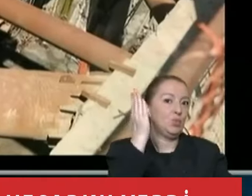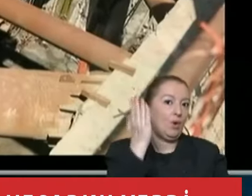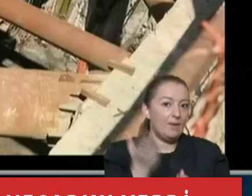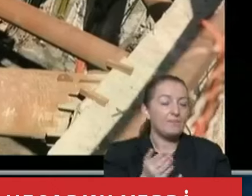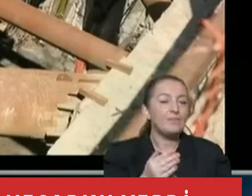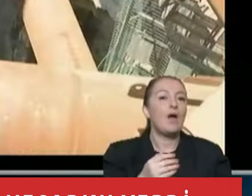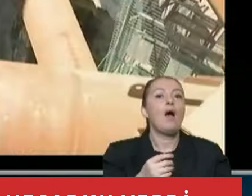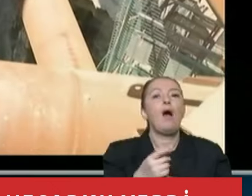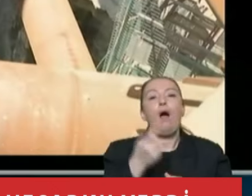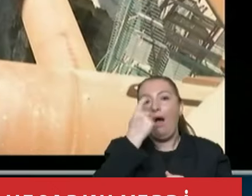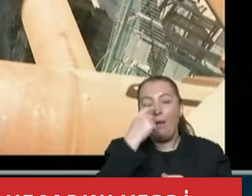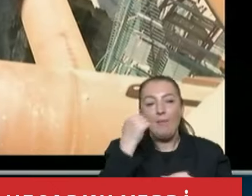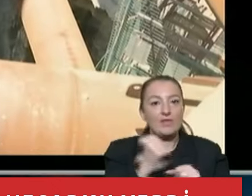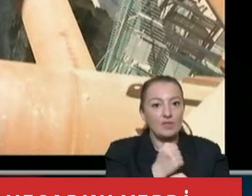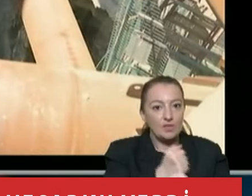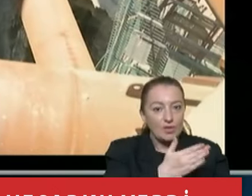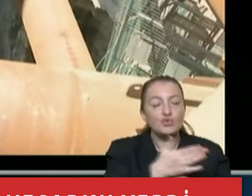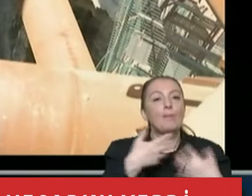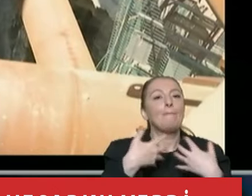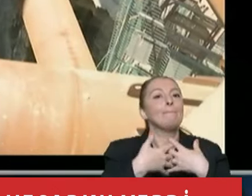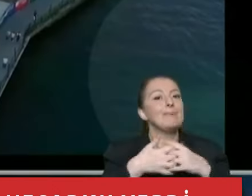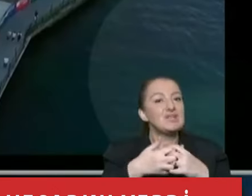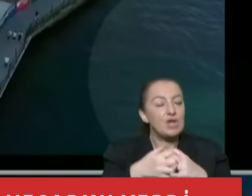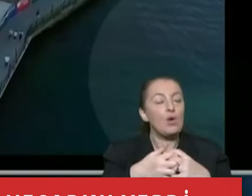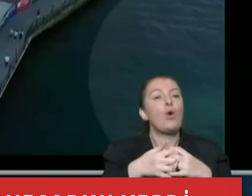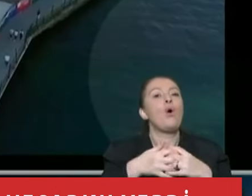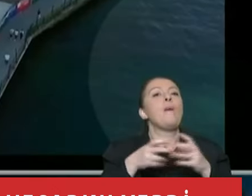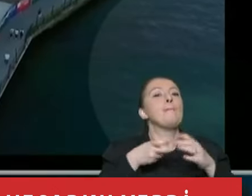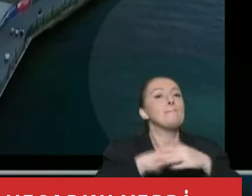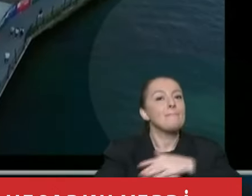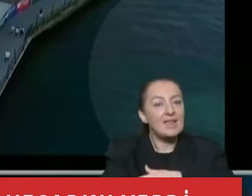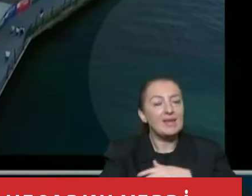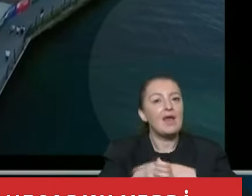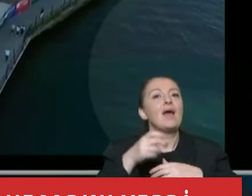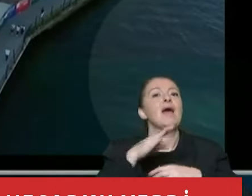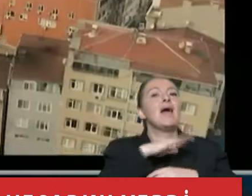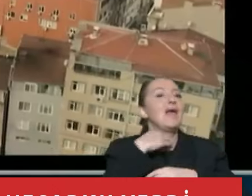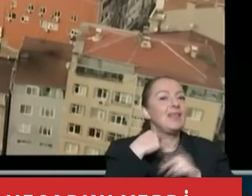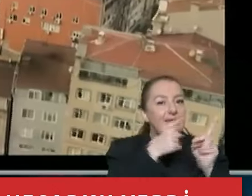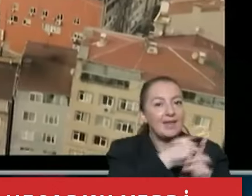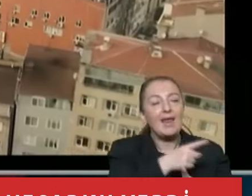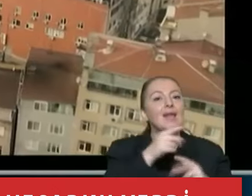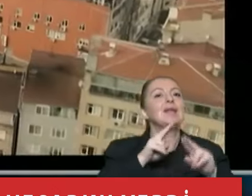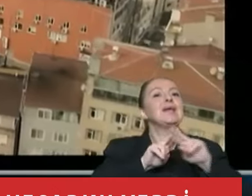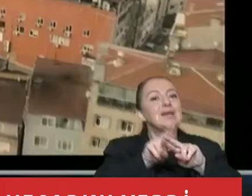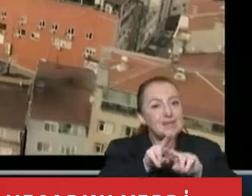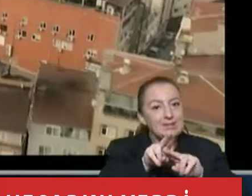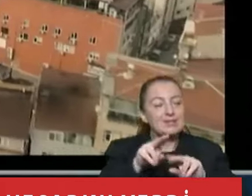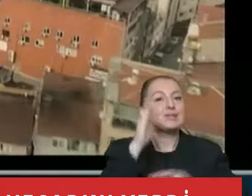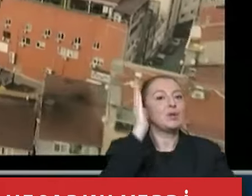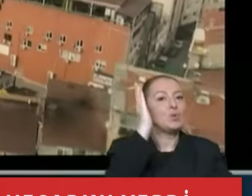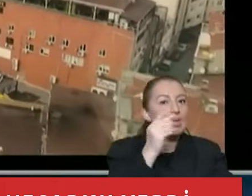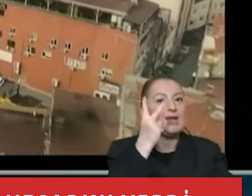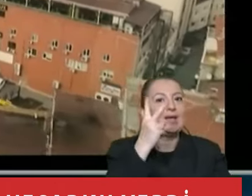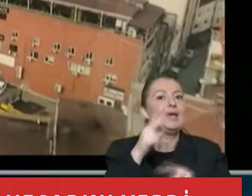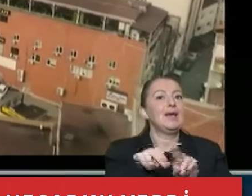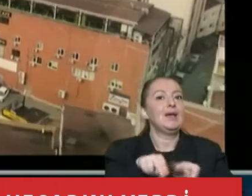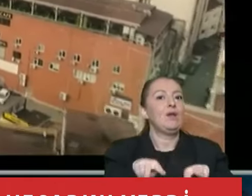Kabataş Mecidiyeköy metrosu fulye ve yıldız istasyonları 2 km ve